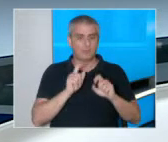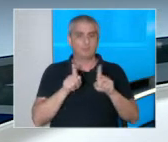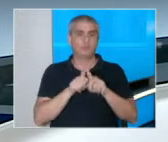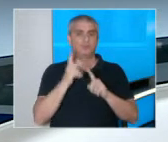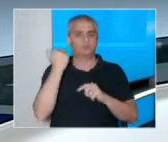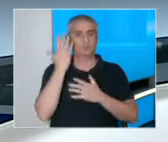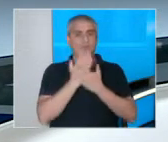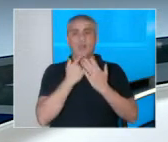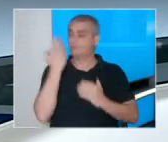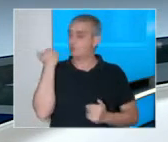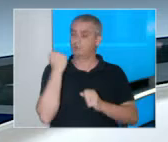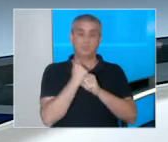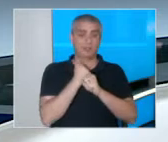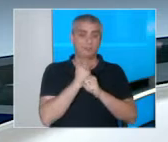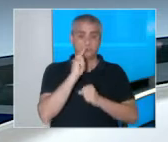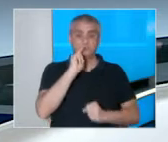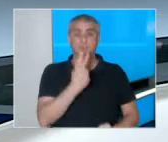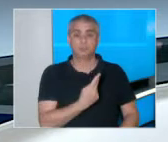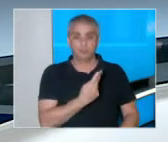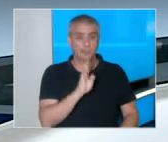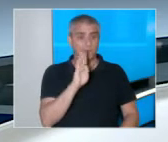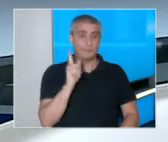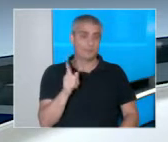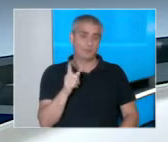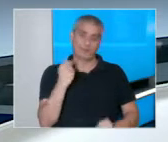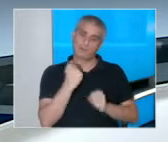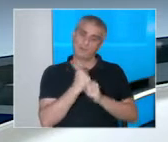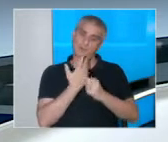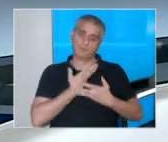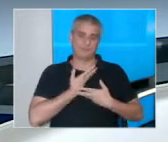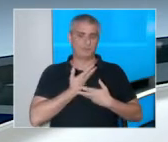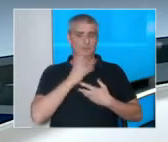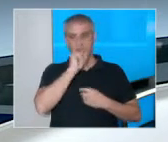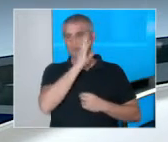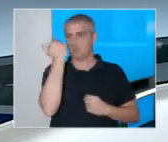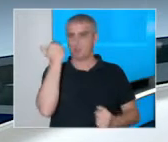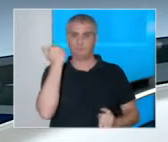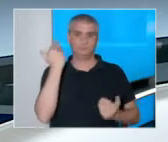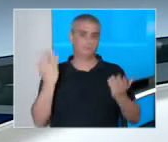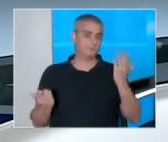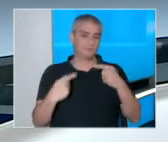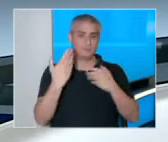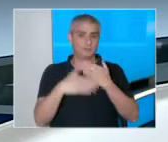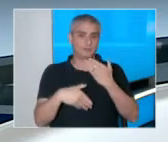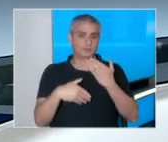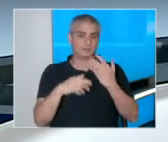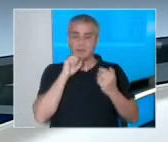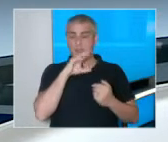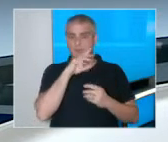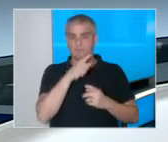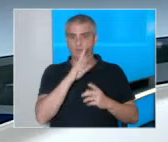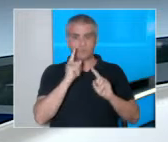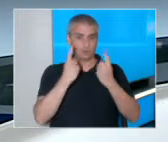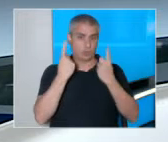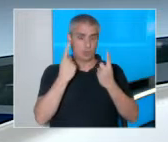כמו שהיו כאלה שאמרו לו אז לעשות. מנגד, נתניהו הוא זה שמאמץ את הגישה של דרי אז. ובימים האחרונים יש את ההדלפות פתאום